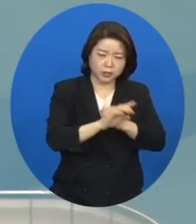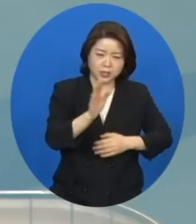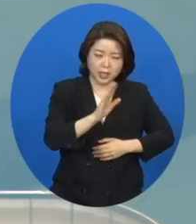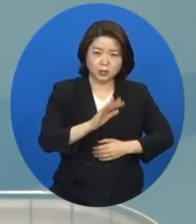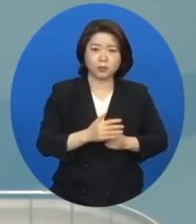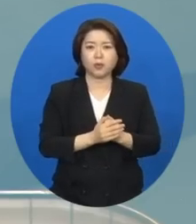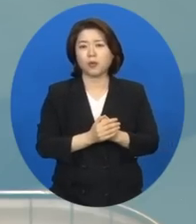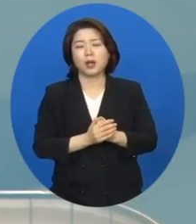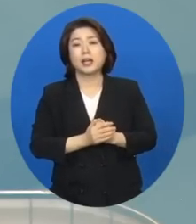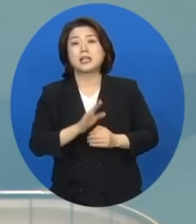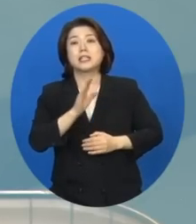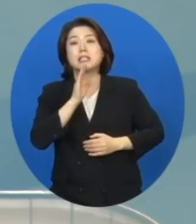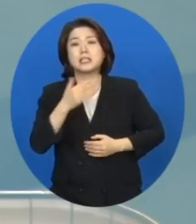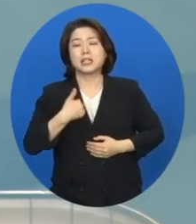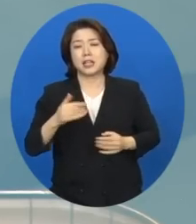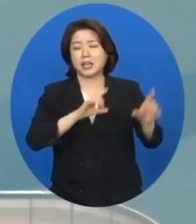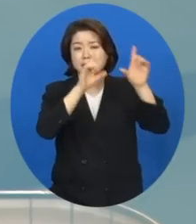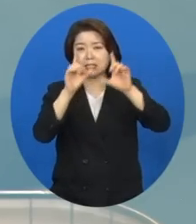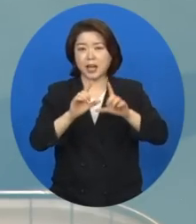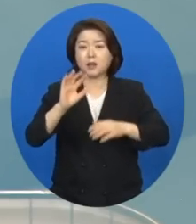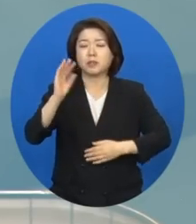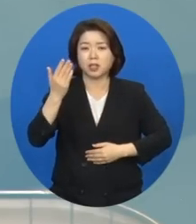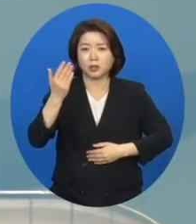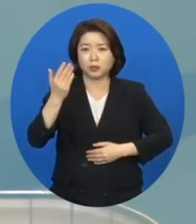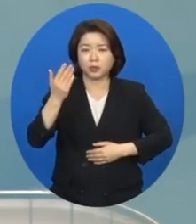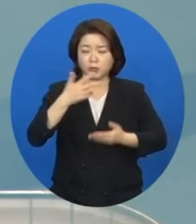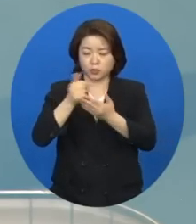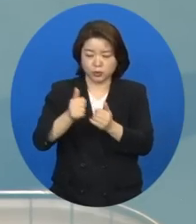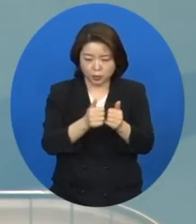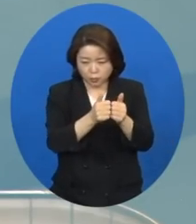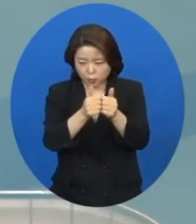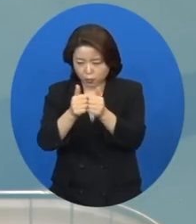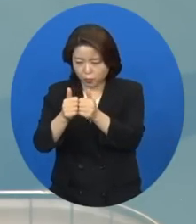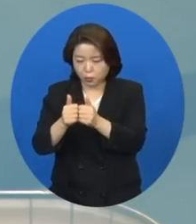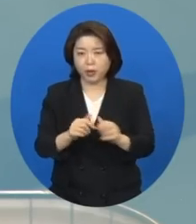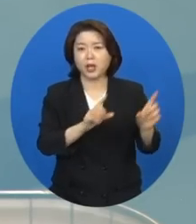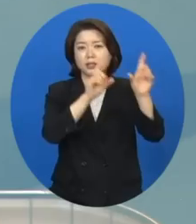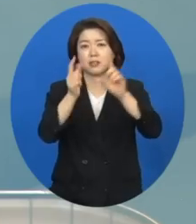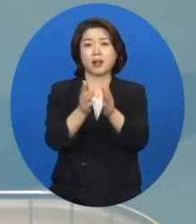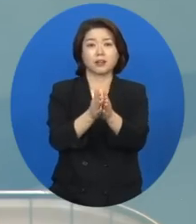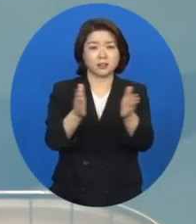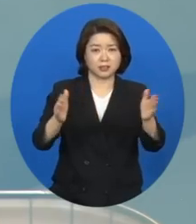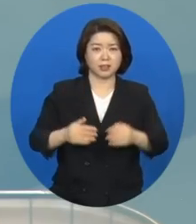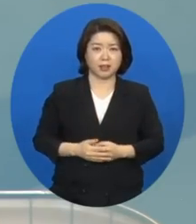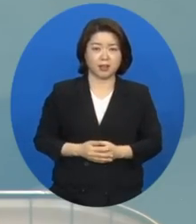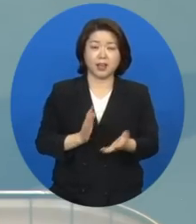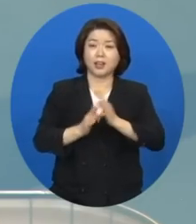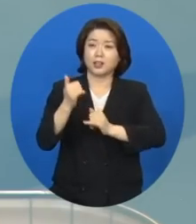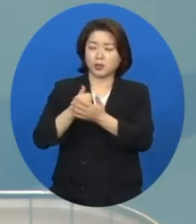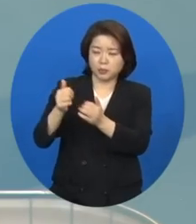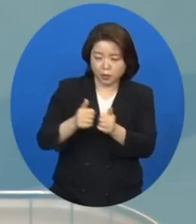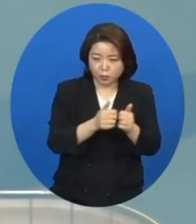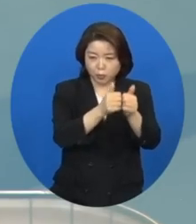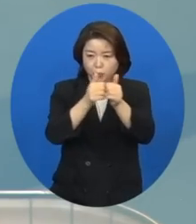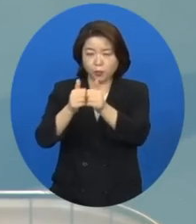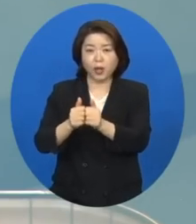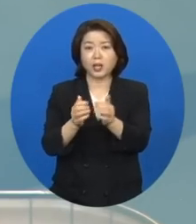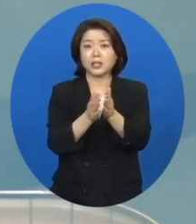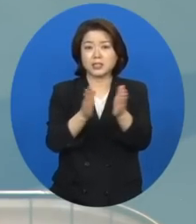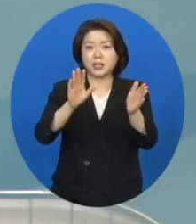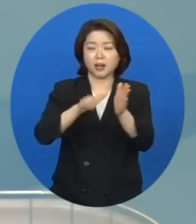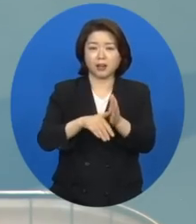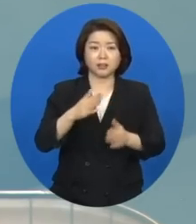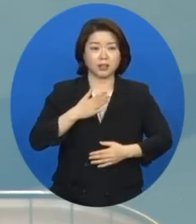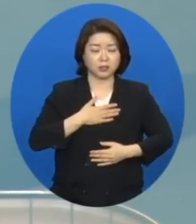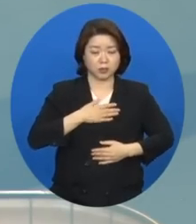삶이 되도록 주님과 동행하면서 그렇게 살아가기 시작했습니다. 그렇게 예수님과 동행하면서 주님께서 저를 기도의